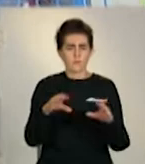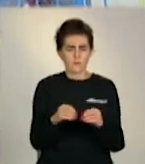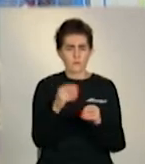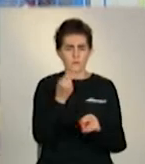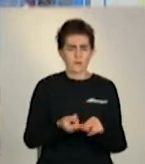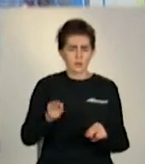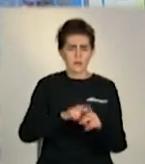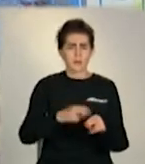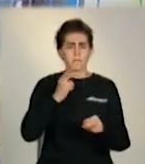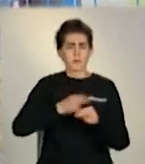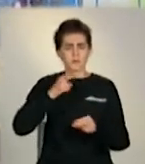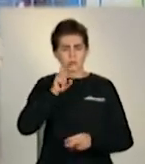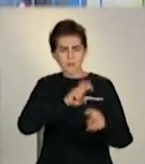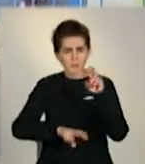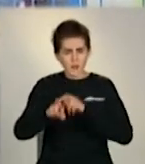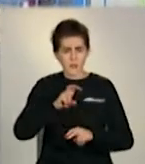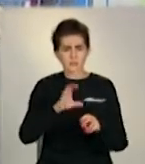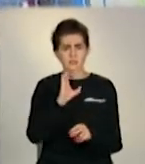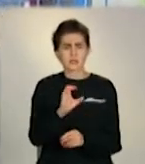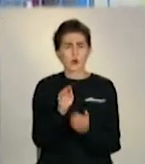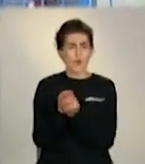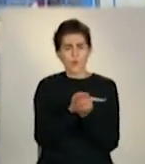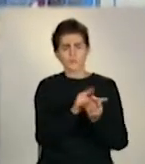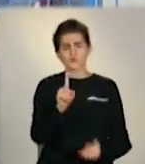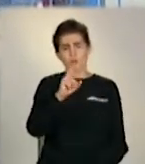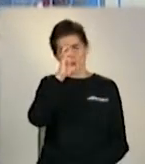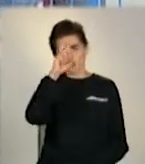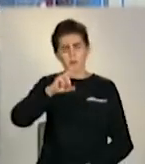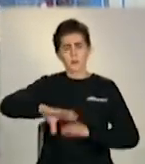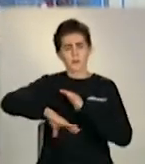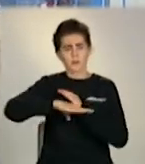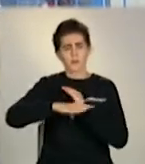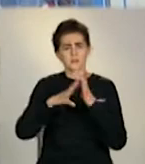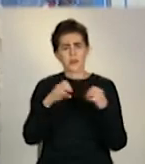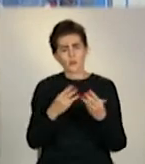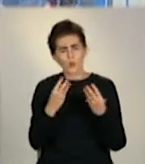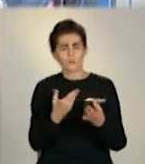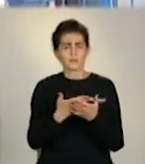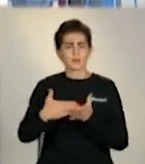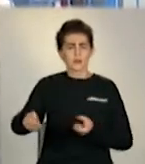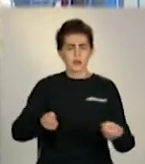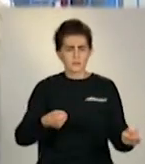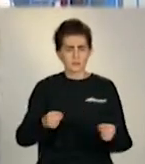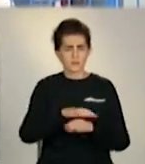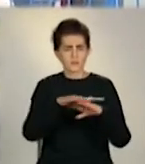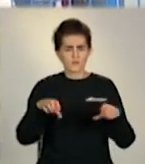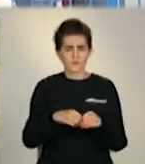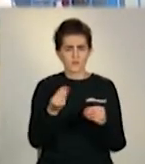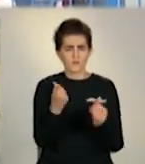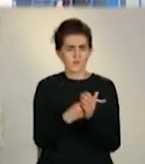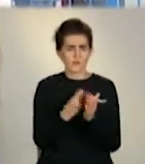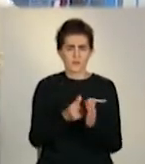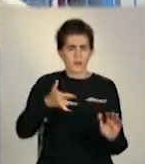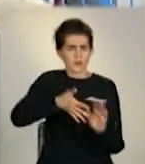з металоискателями, да, з гробами, щоб государство допомагало нам з горючим, з транспортом, тому що на самом деле дуже затратно це